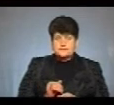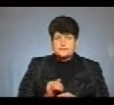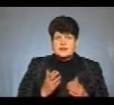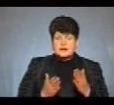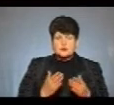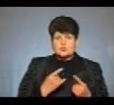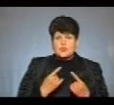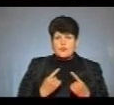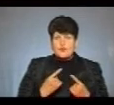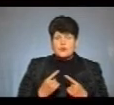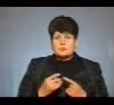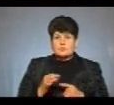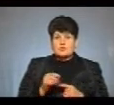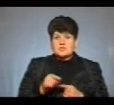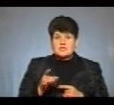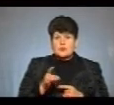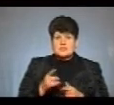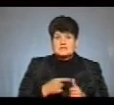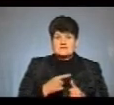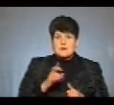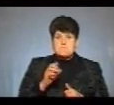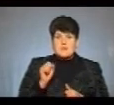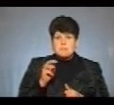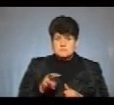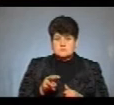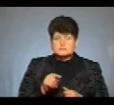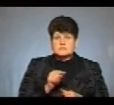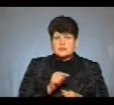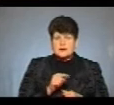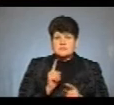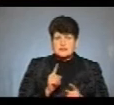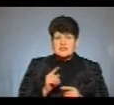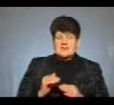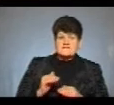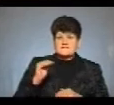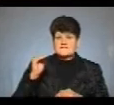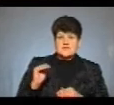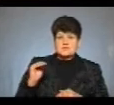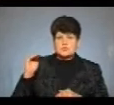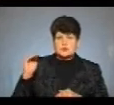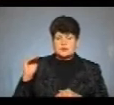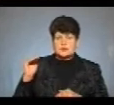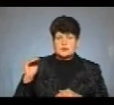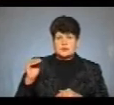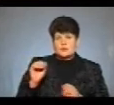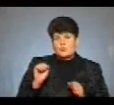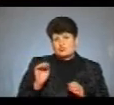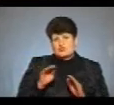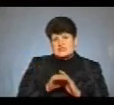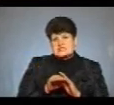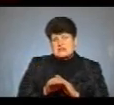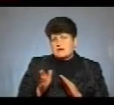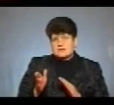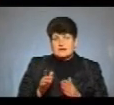якщо ми говоримо про той район, який зараз БАМом називають, то там, в принципі, тільки висоти, де були артилерійські батареї, там можливо бути склади боєприпасів. В основному